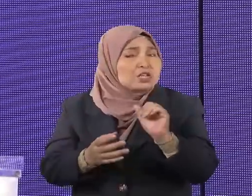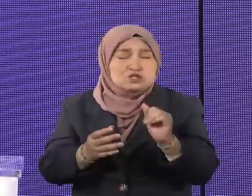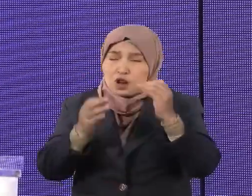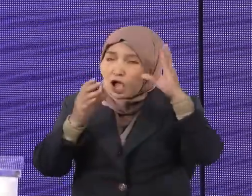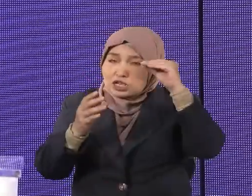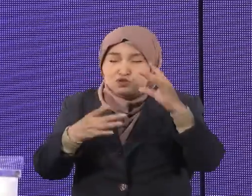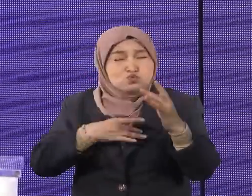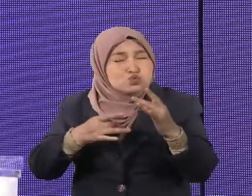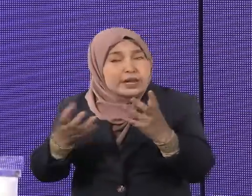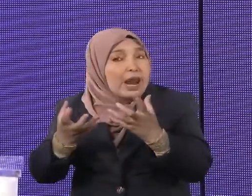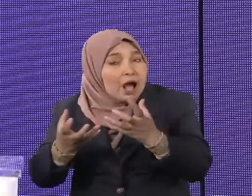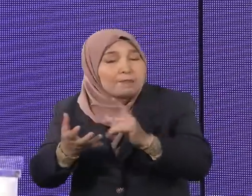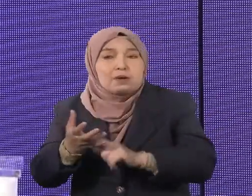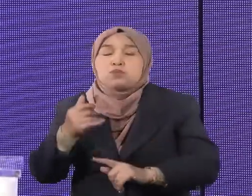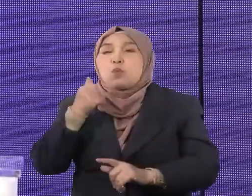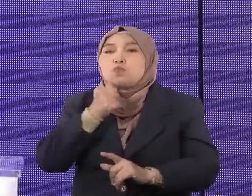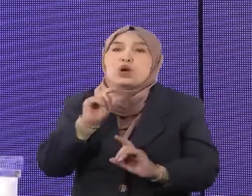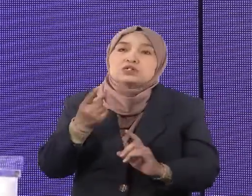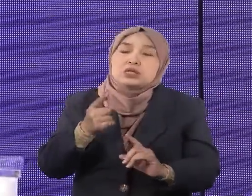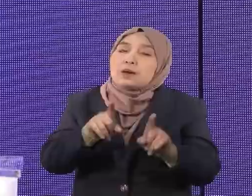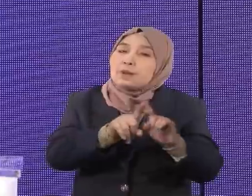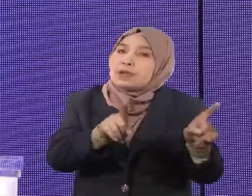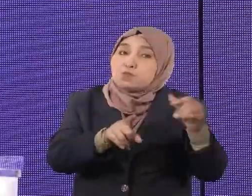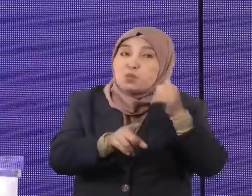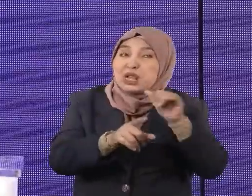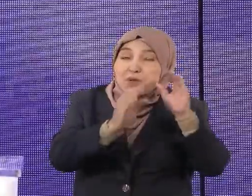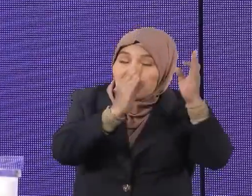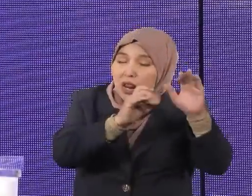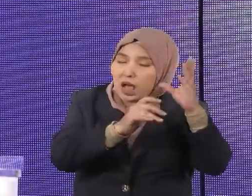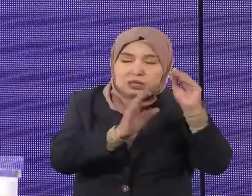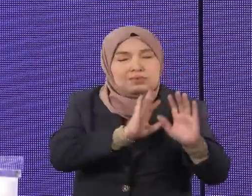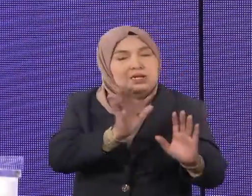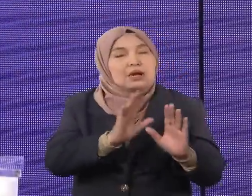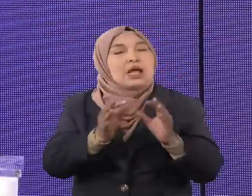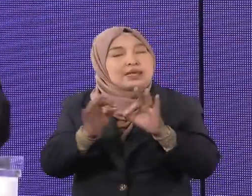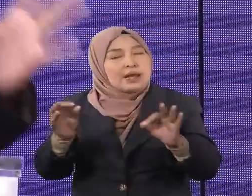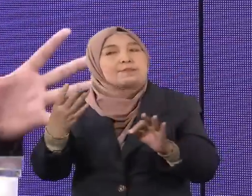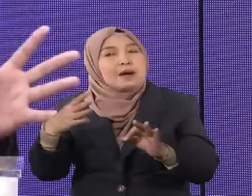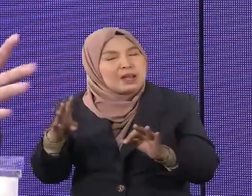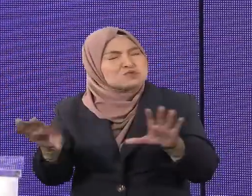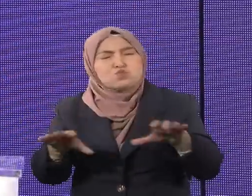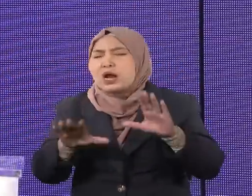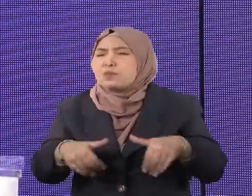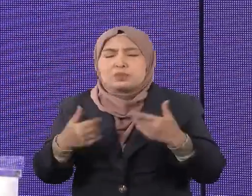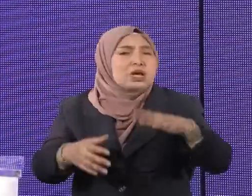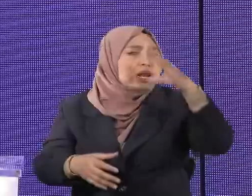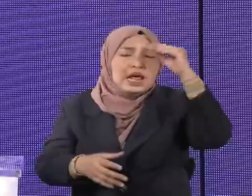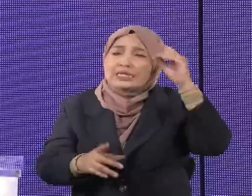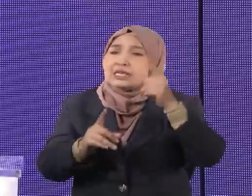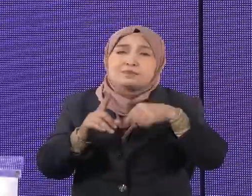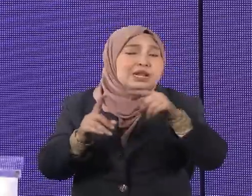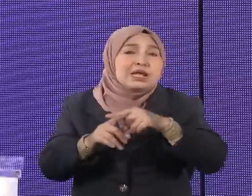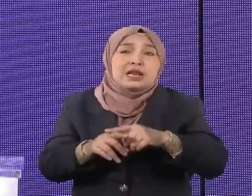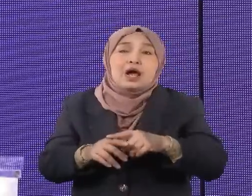Pasal inilah yang membezakan psikologi ini, dan sesiapa yang membaca ayat 14 dia tahu bahawa buat macam mana pun lelaki bila dah